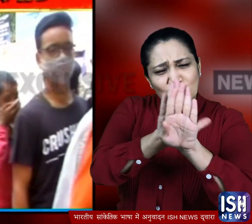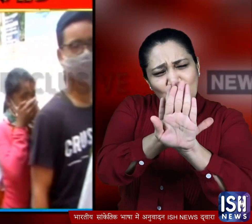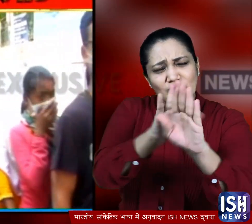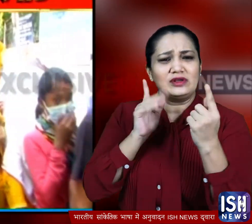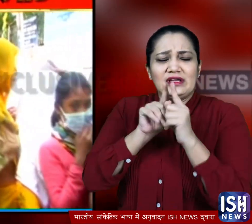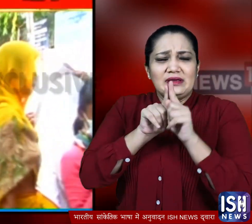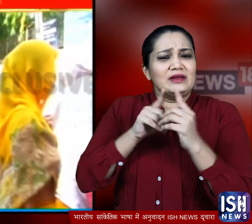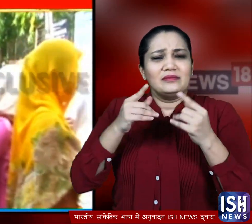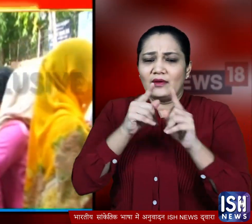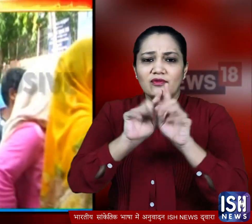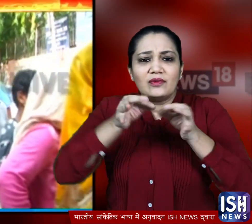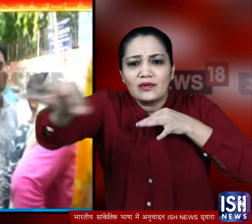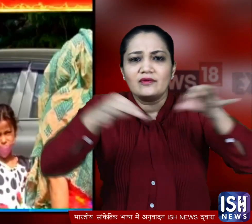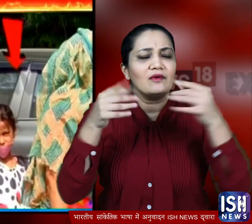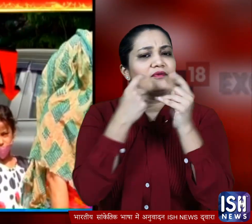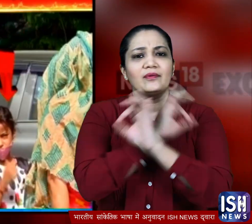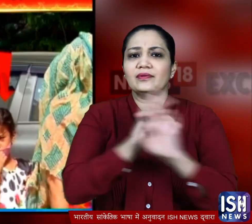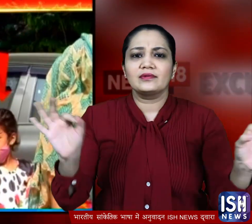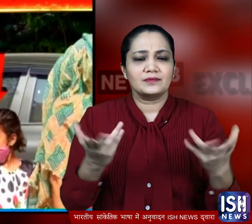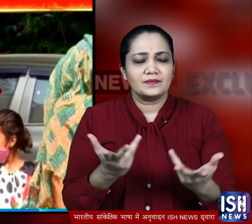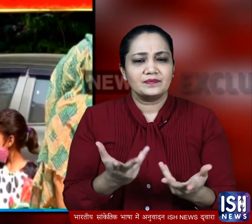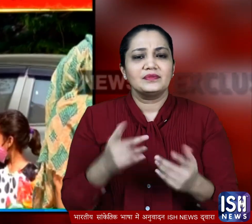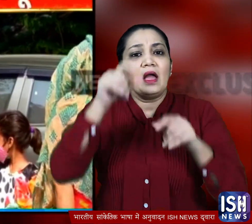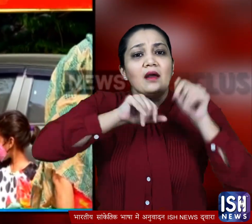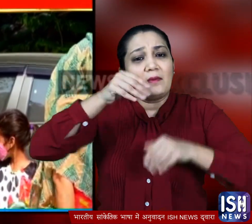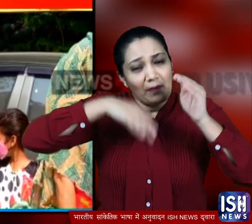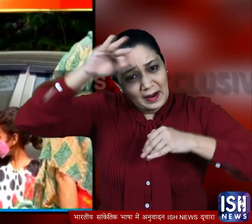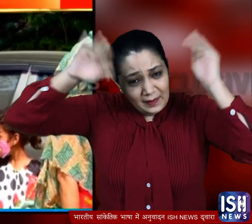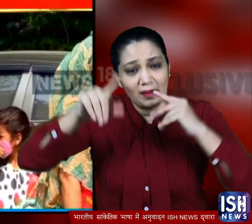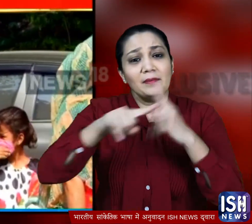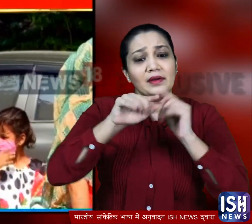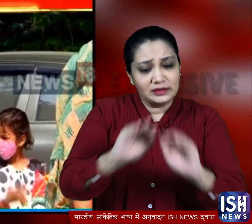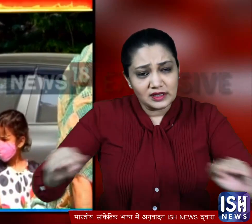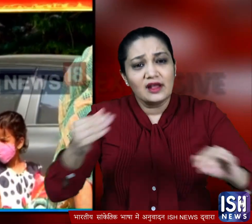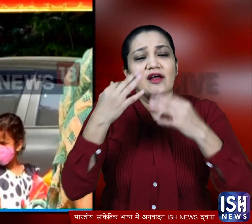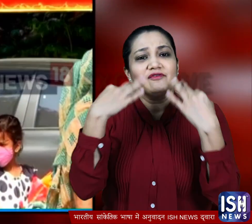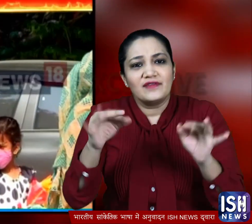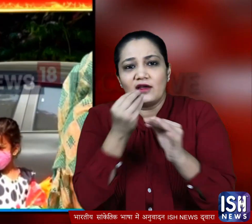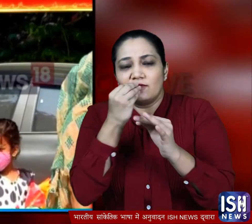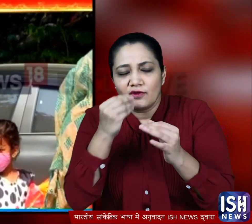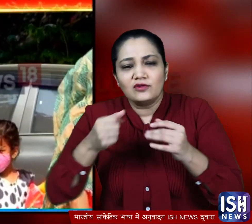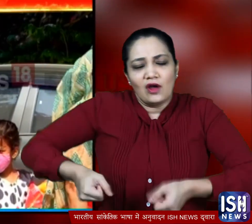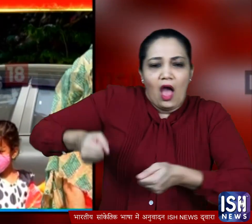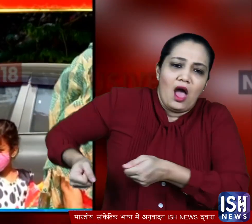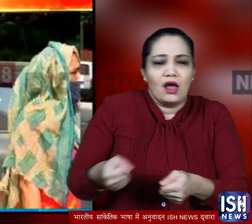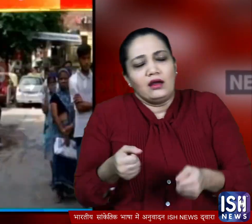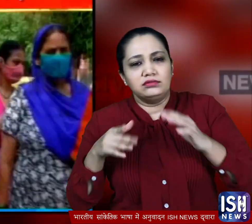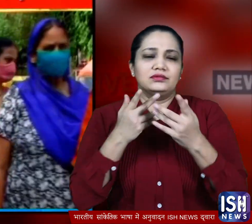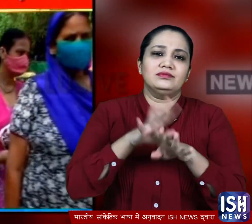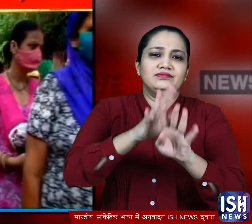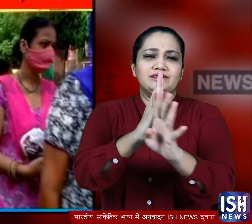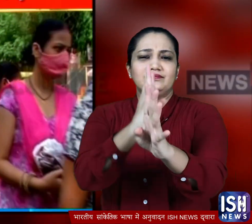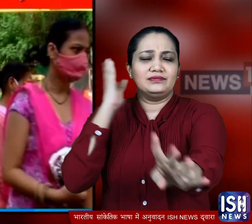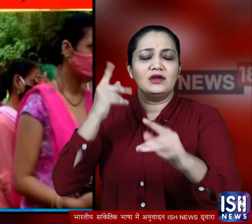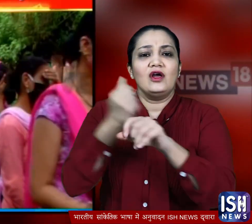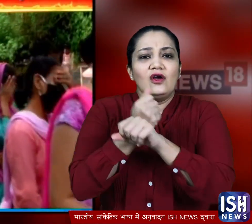वो 2 गज की दूरी के नियम का मजाक बना रहे हैं। हैरानी की बात यह कि बड़े तो बड़े, बच्चे भी मुफ्त राशन लेने के लिए झोला लेकर लाइन में लग गए।